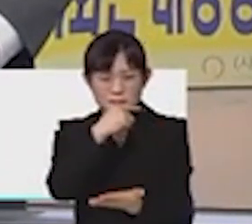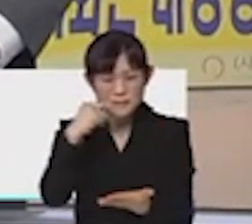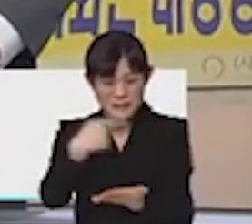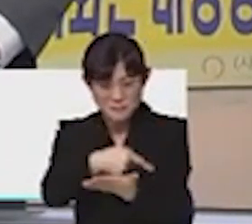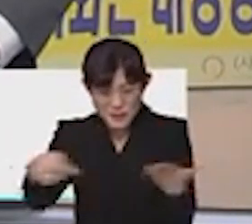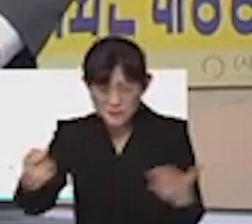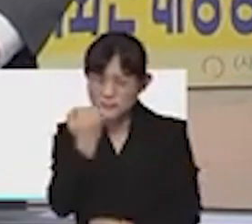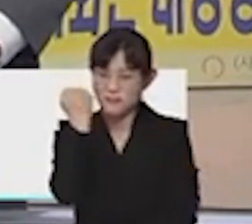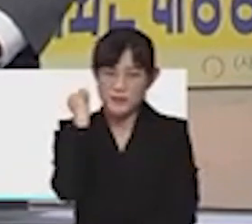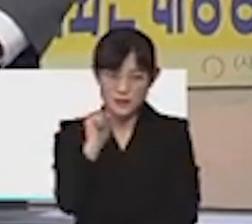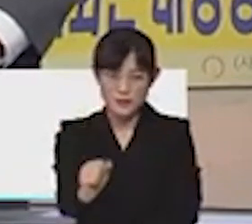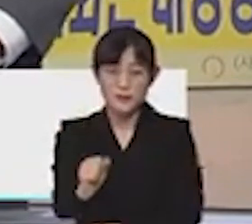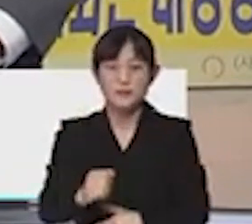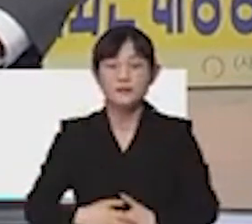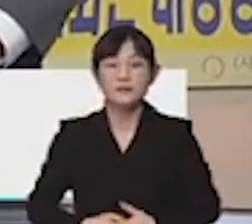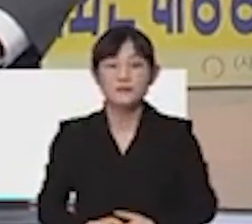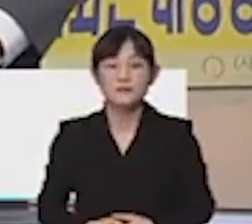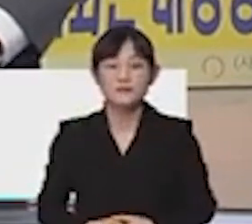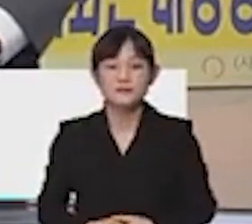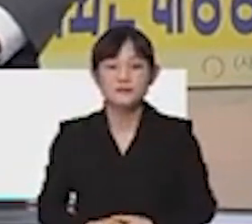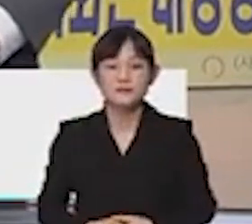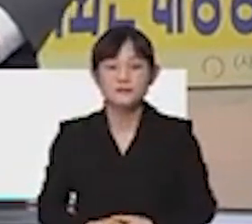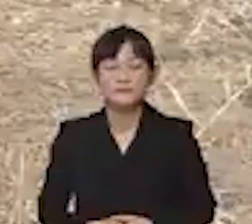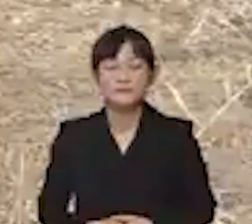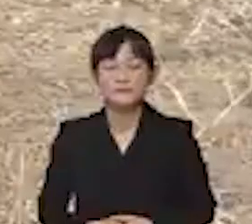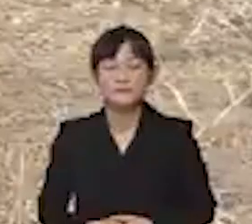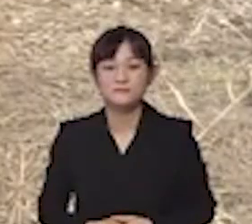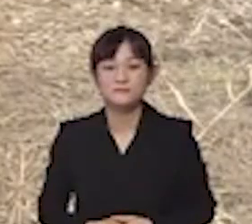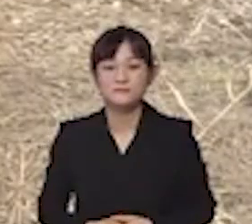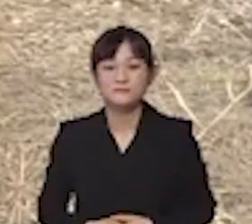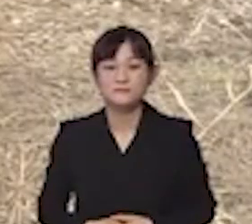보입니다. 구영슬 기자의 보도입니다.